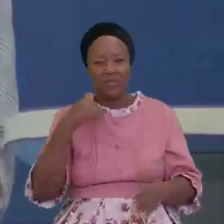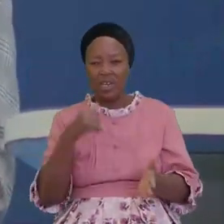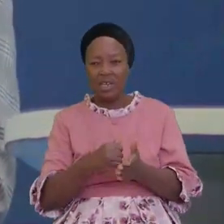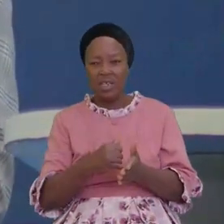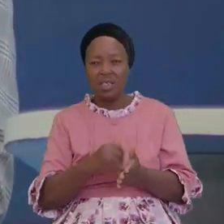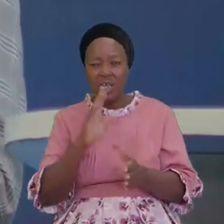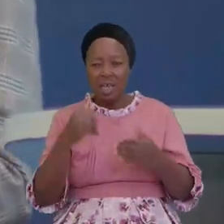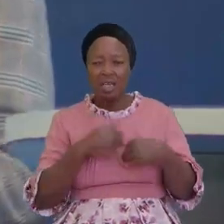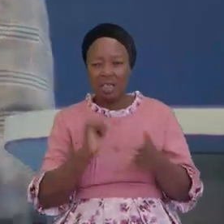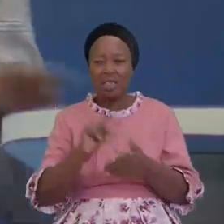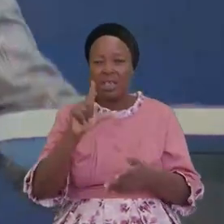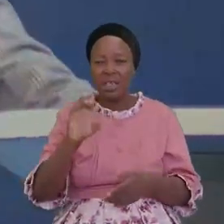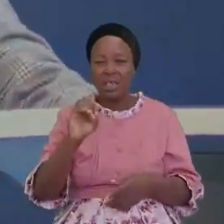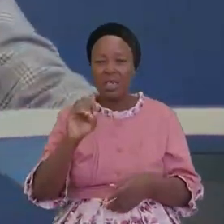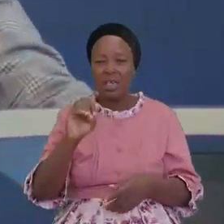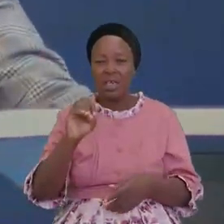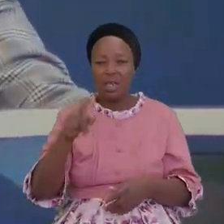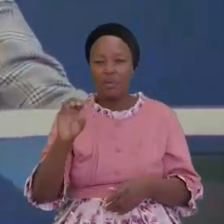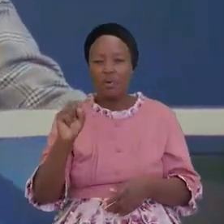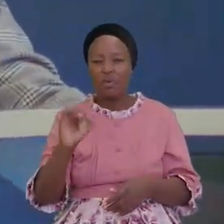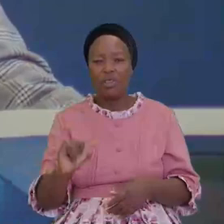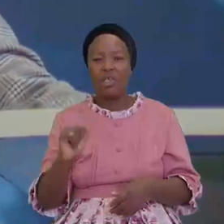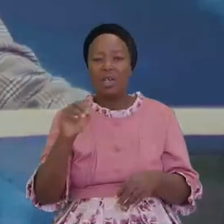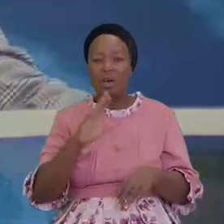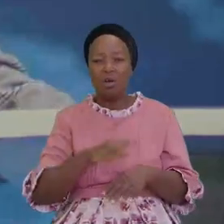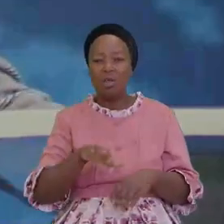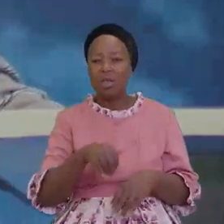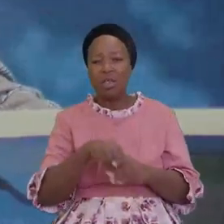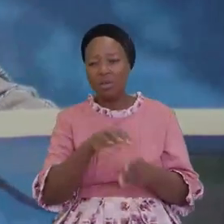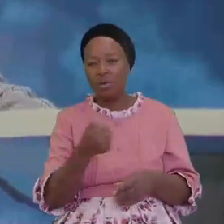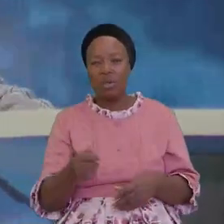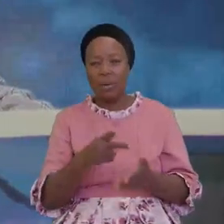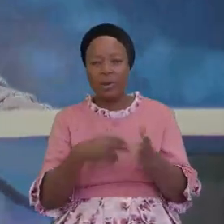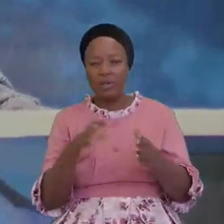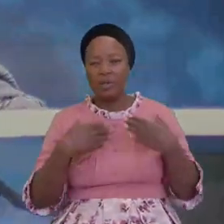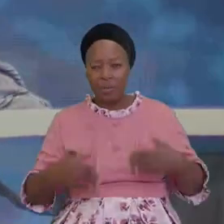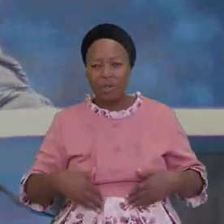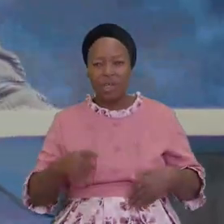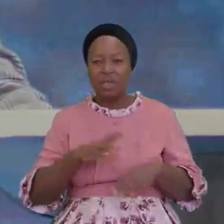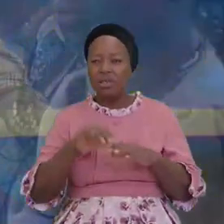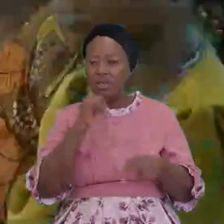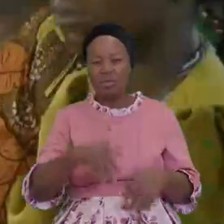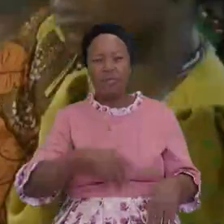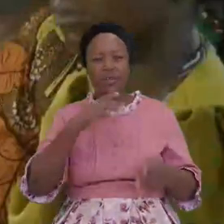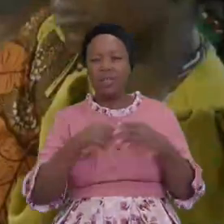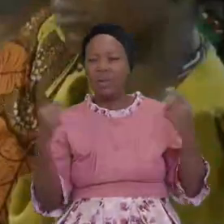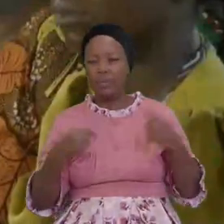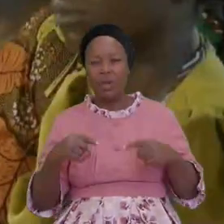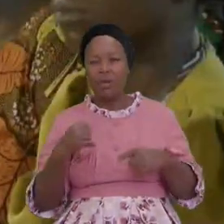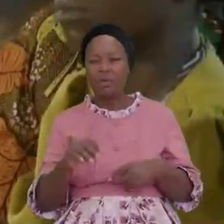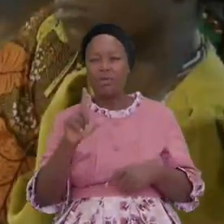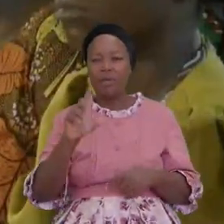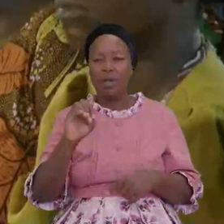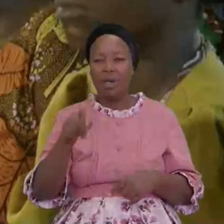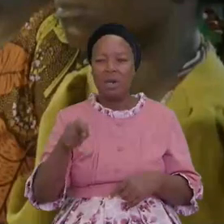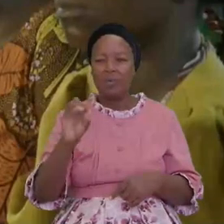il ne sent pas ça. Il a la lèpre sur d'autres parties de son corps. Il ne sent pas